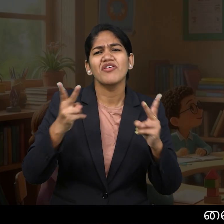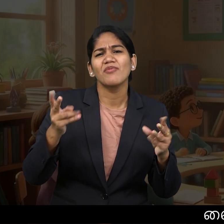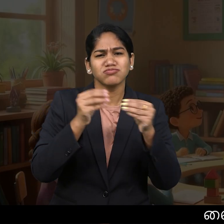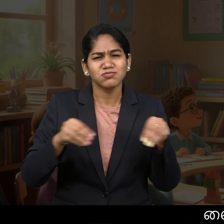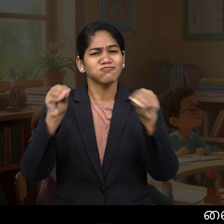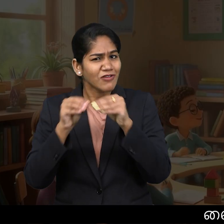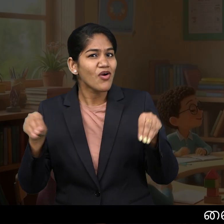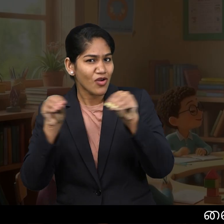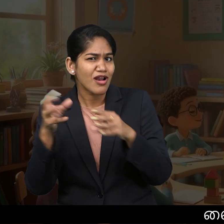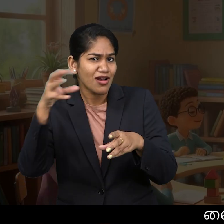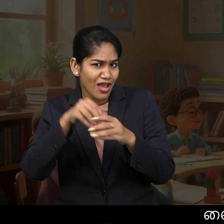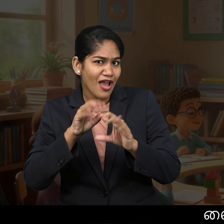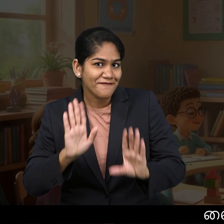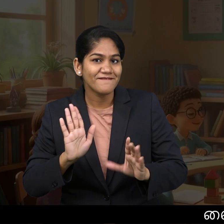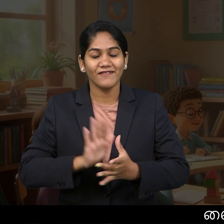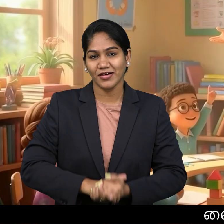மற்றும் பல.